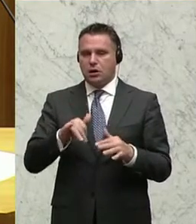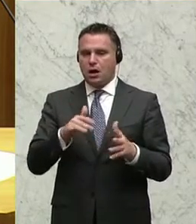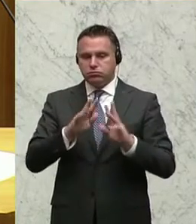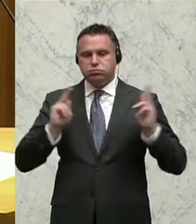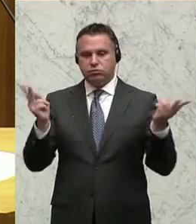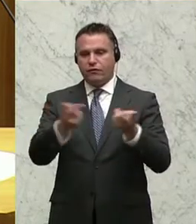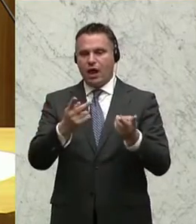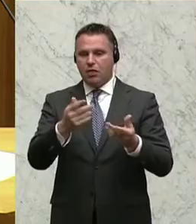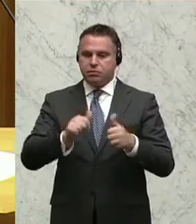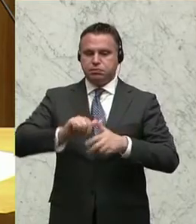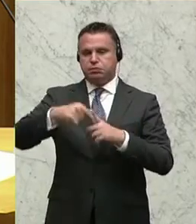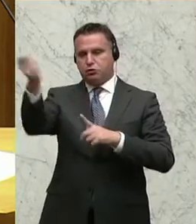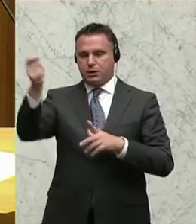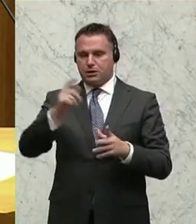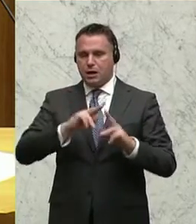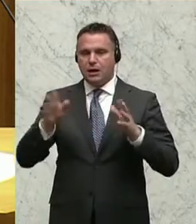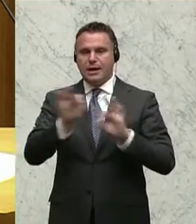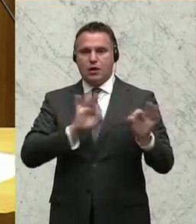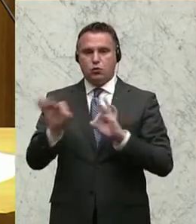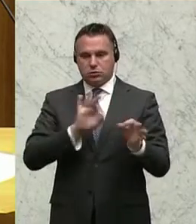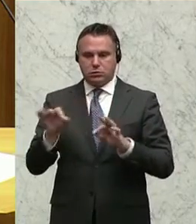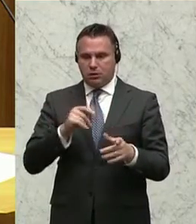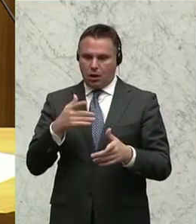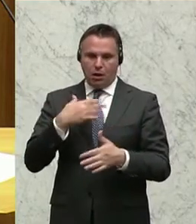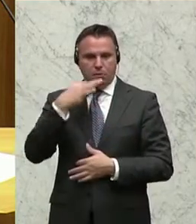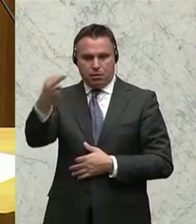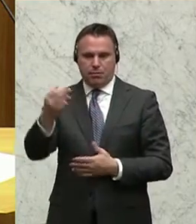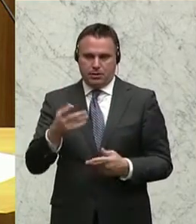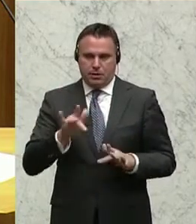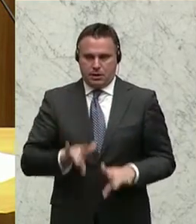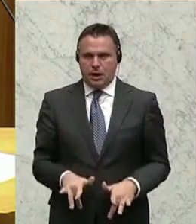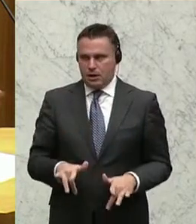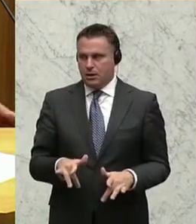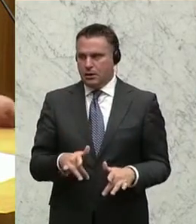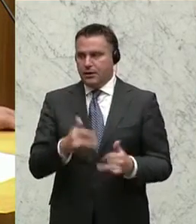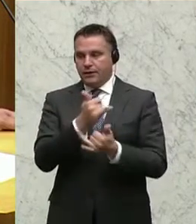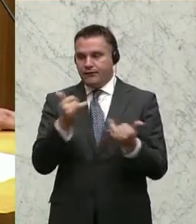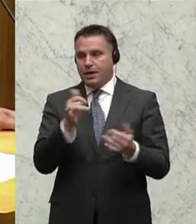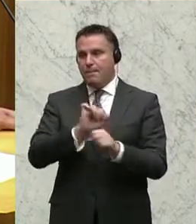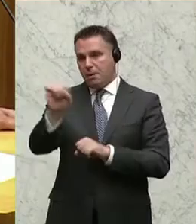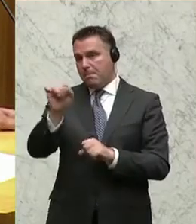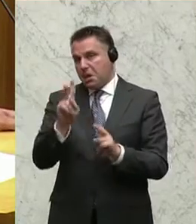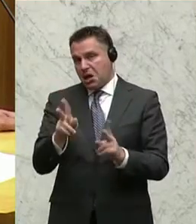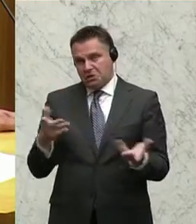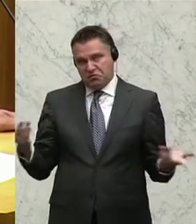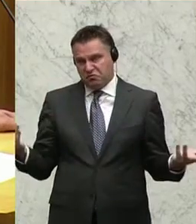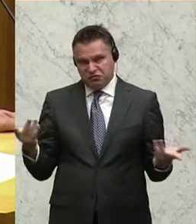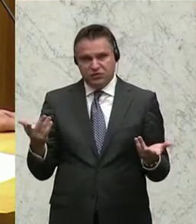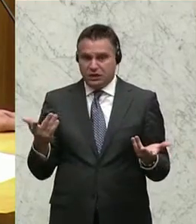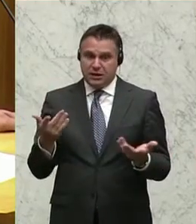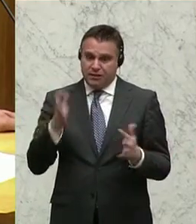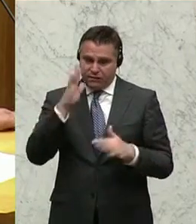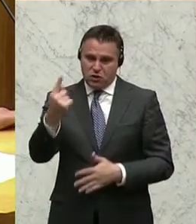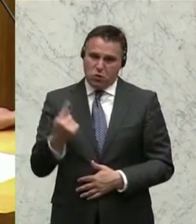Global Players ausliefern, den Global Players der Industrie ausliefern. Und was man dagegen machen kann, ich weiß es nicht. Ich glaube, das wird